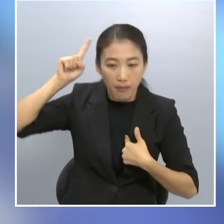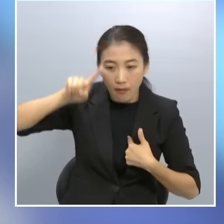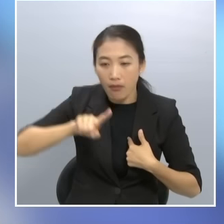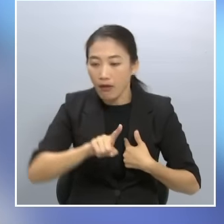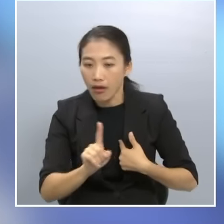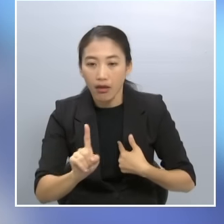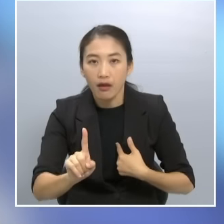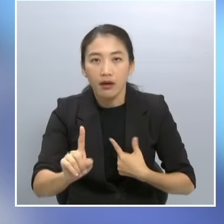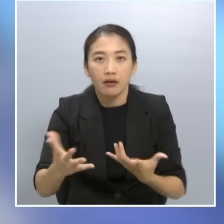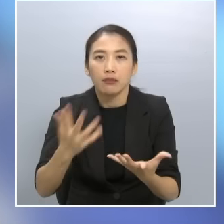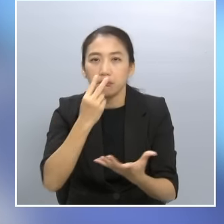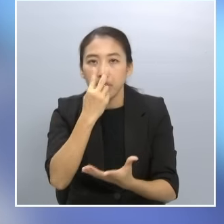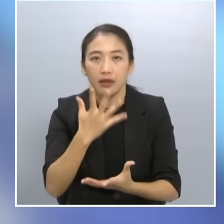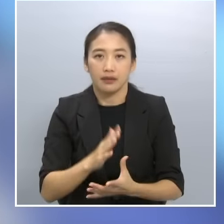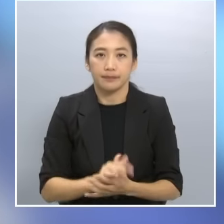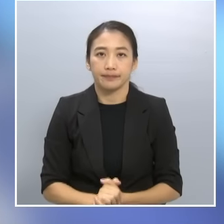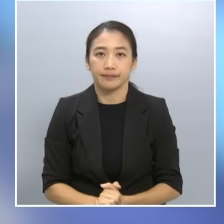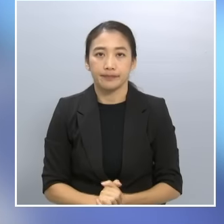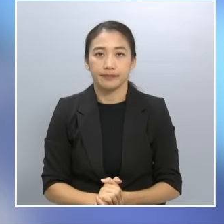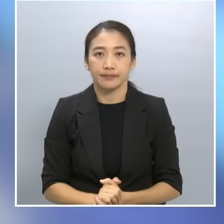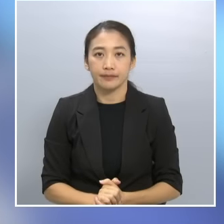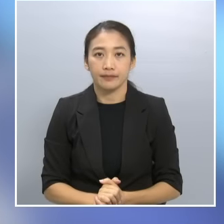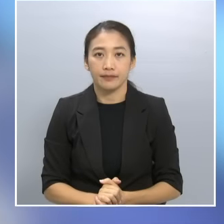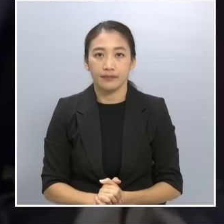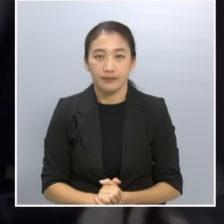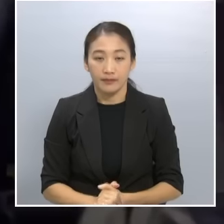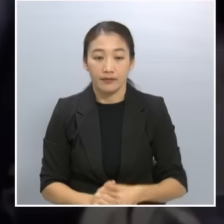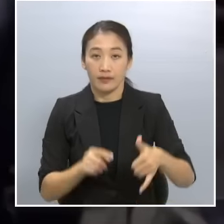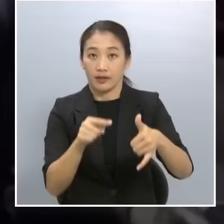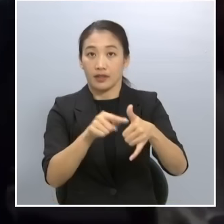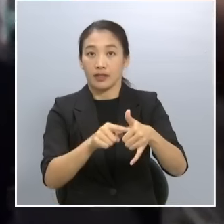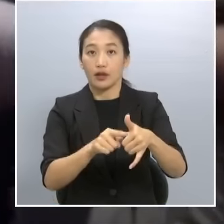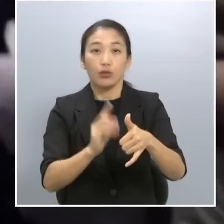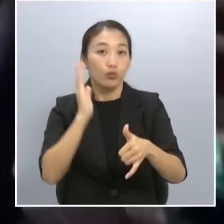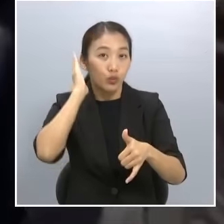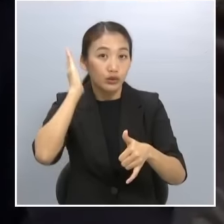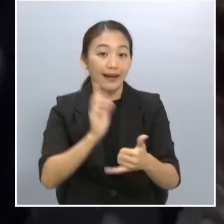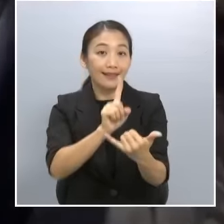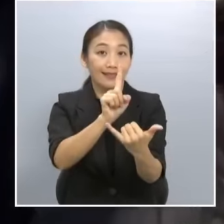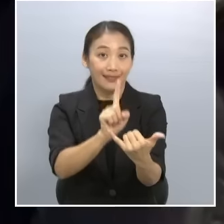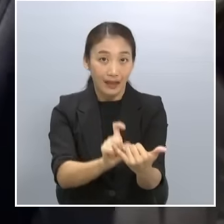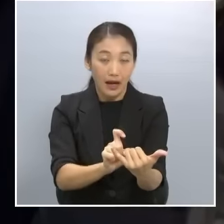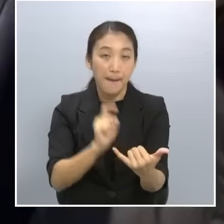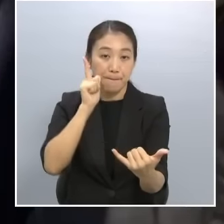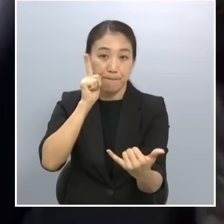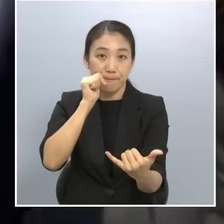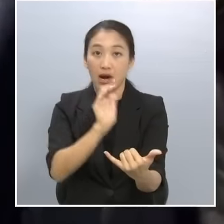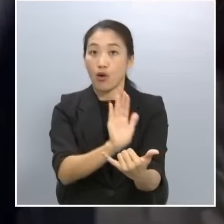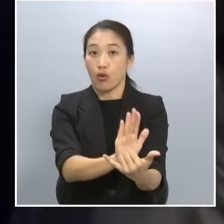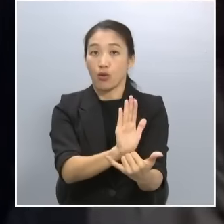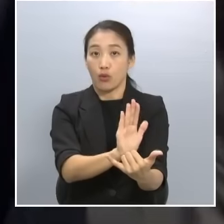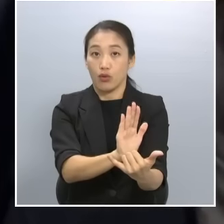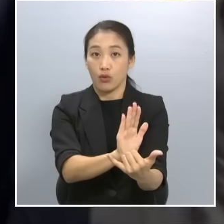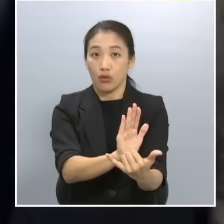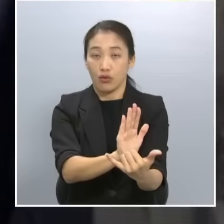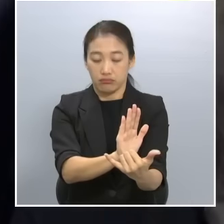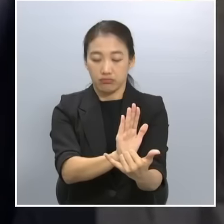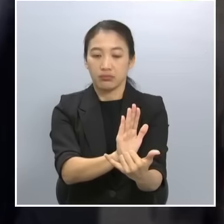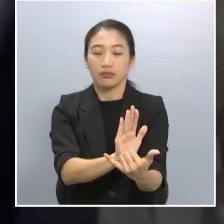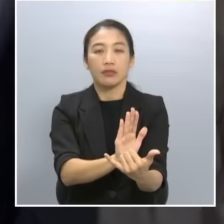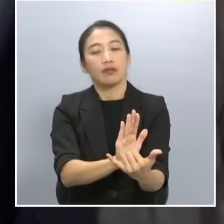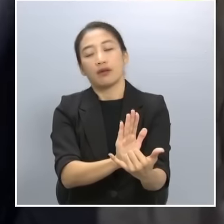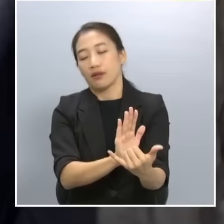ขณะที่แม่ของผู้เสียชีวิตแม่แตนอายุ60ปีบอกว่าคือหลังจากที่มาเห็นแล้วแม่เป็นลม